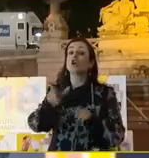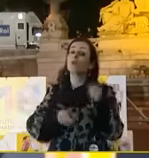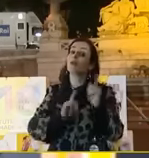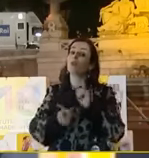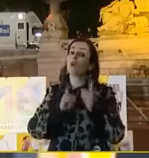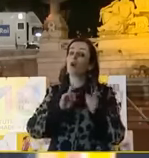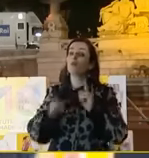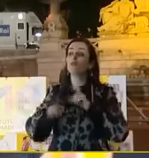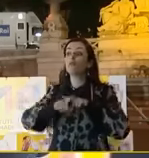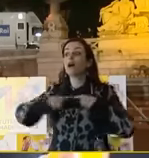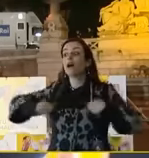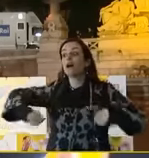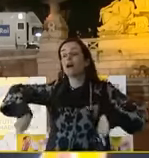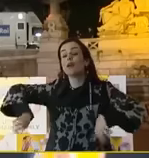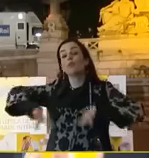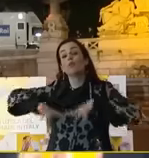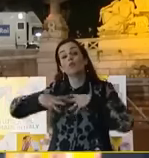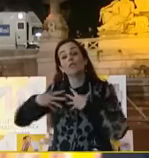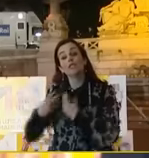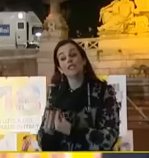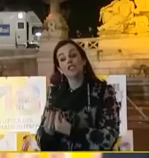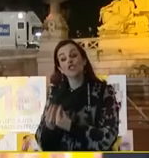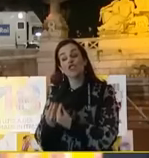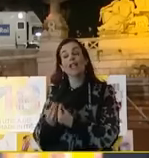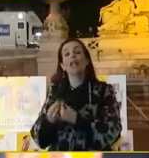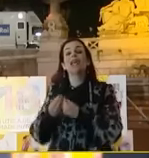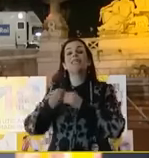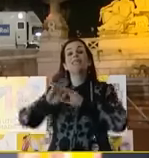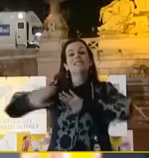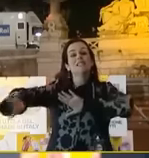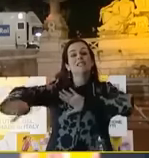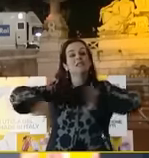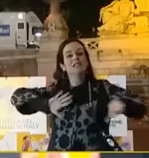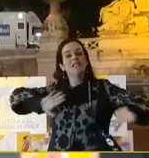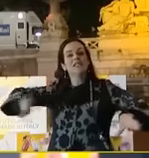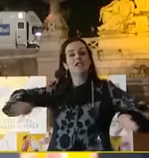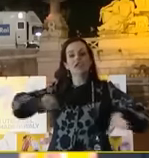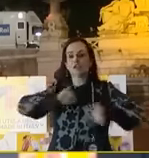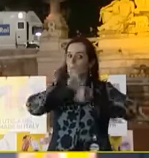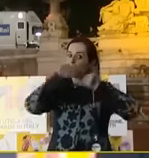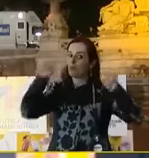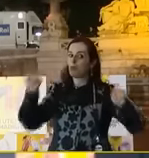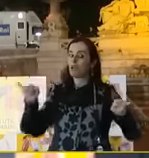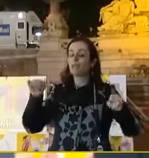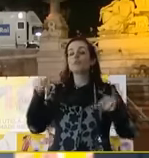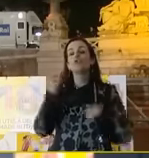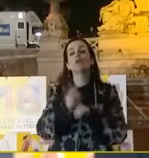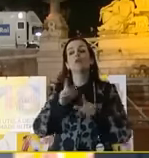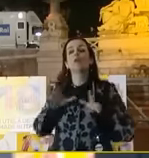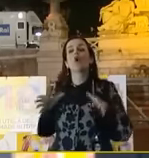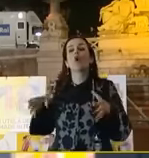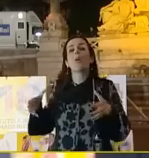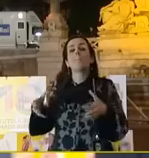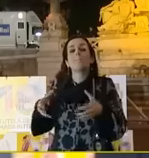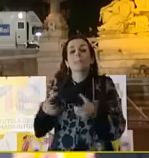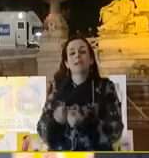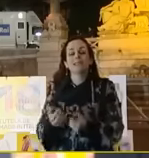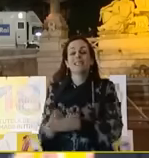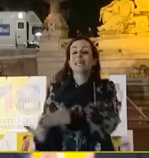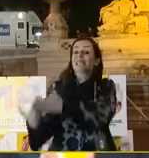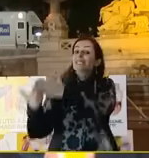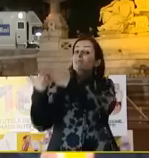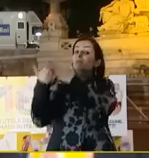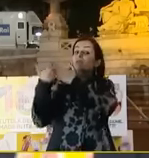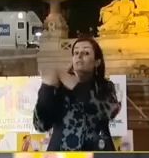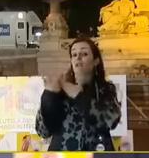come diceva Roberto, essere estremamente compatti, assumerci anche le nostre responsabilità, perché è troppo comodo